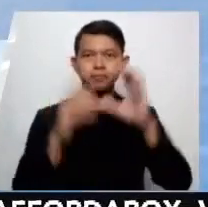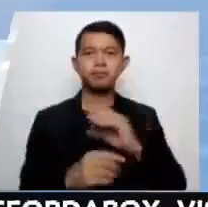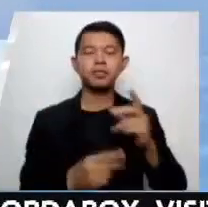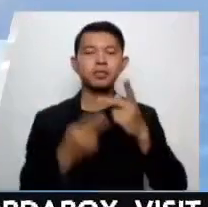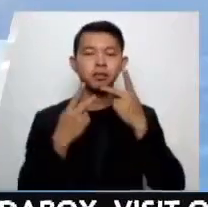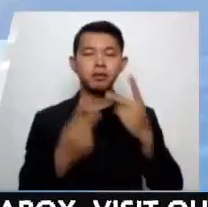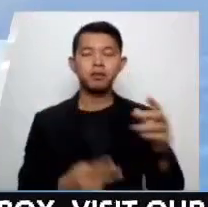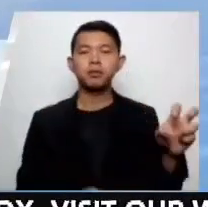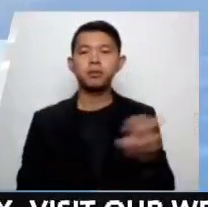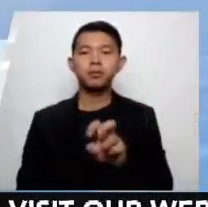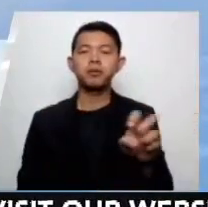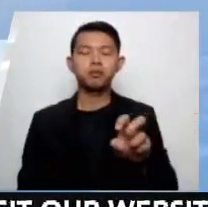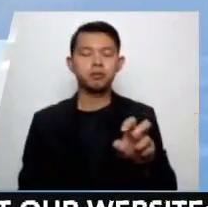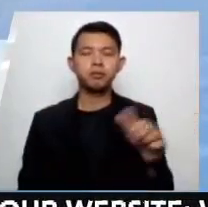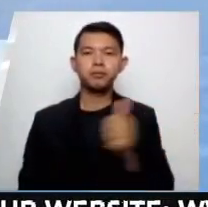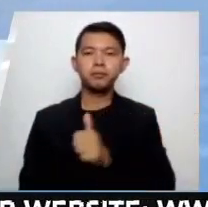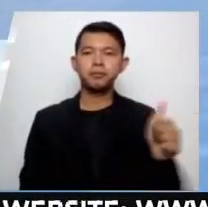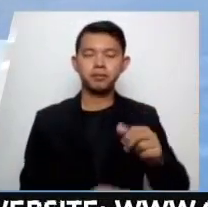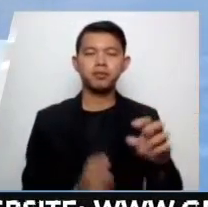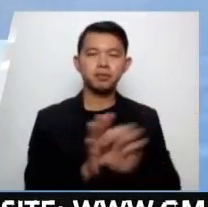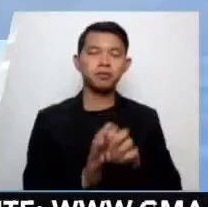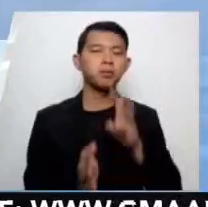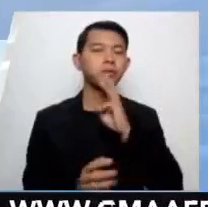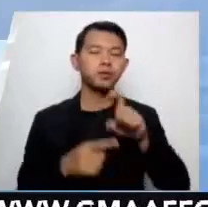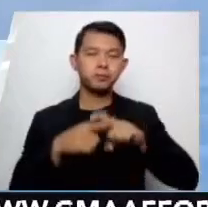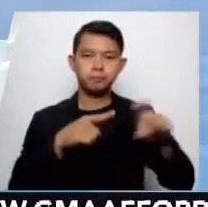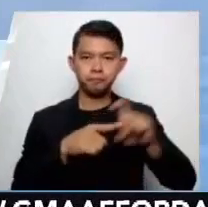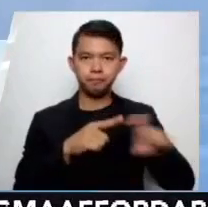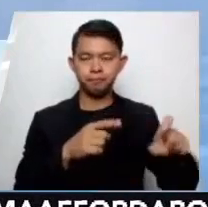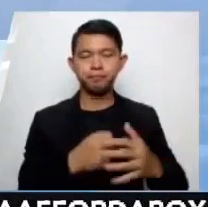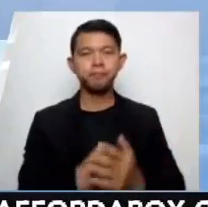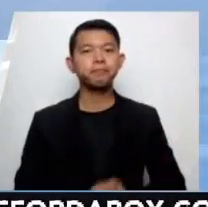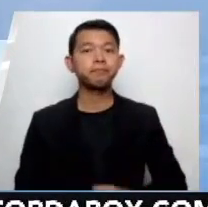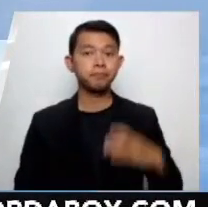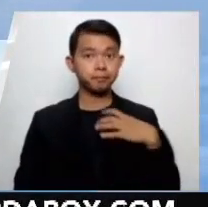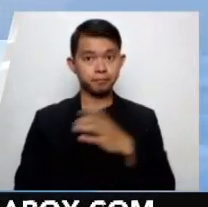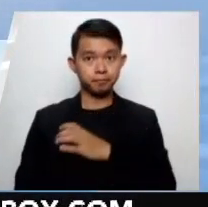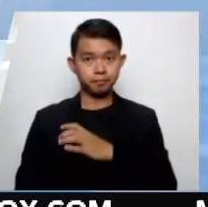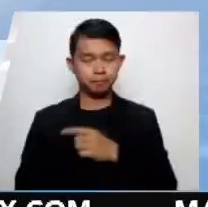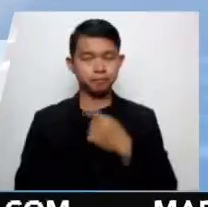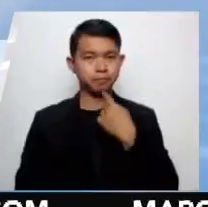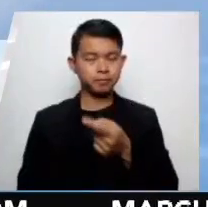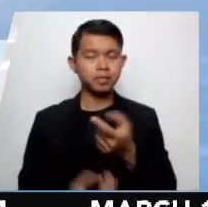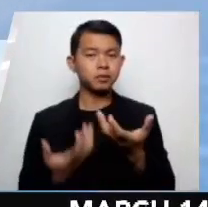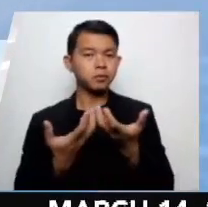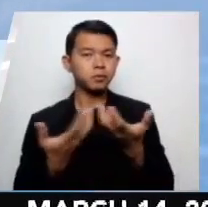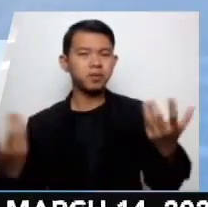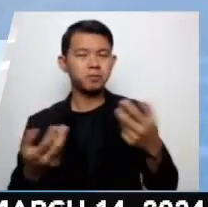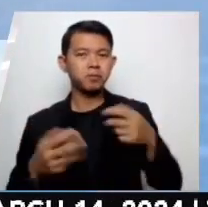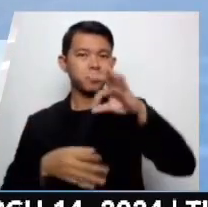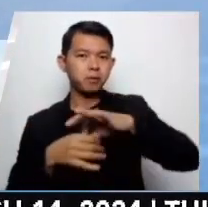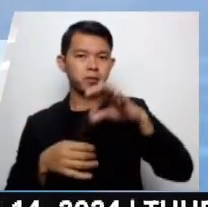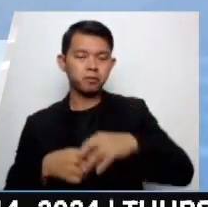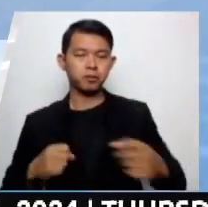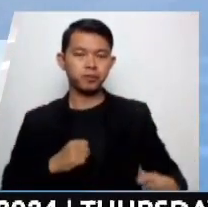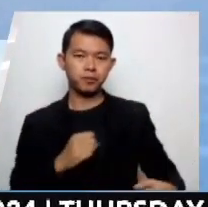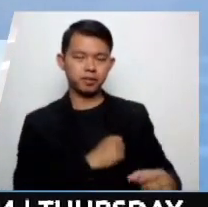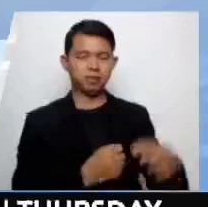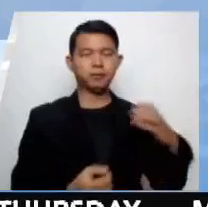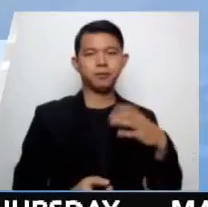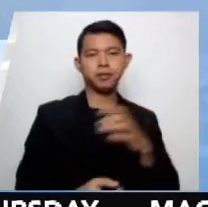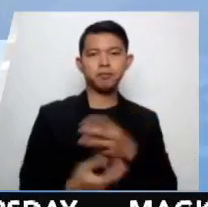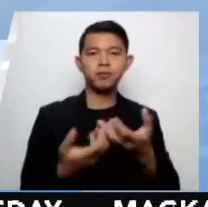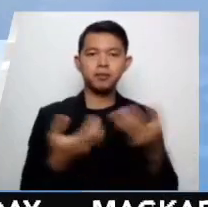ng tubig at kuryente. Tiniyak din ang liderato ng Kamara na magkahiwalay na boboto ang Senado at Kamara sa mga